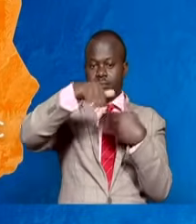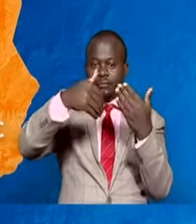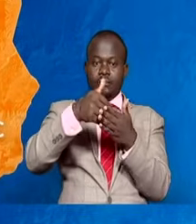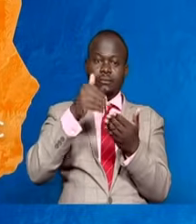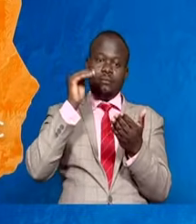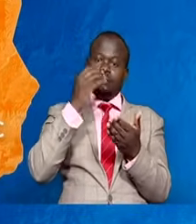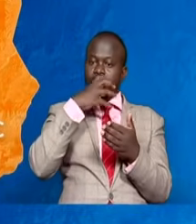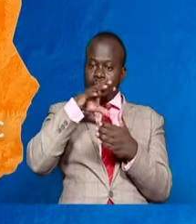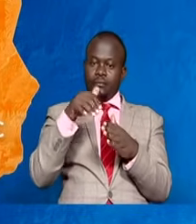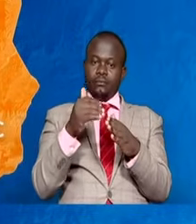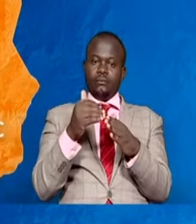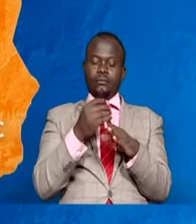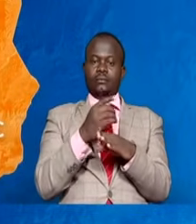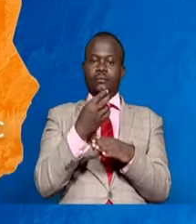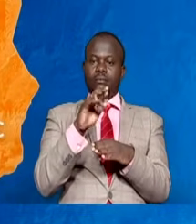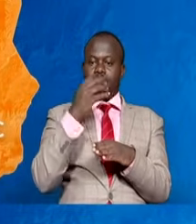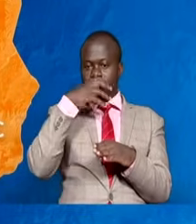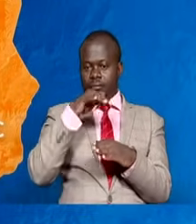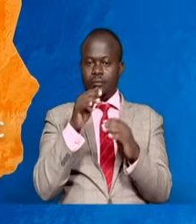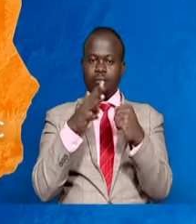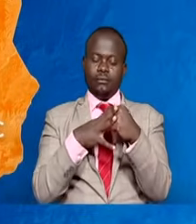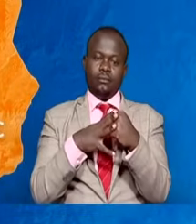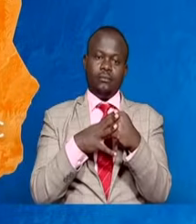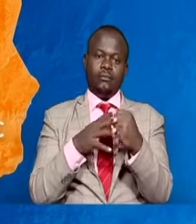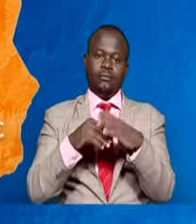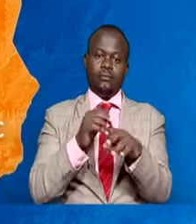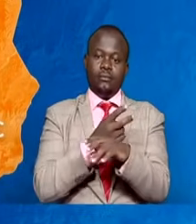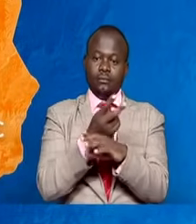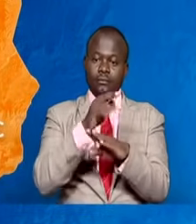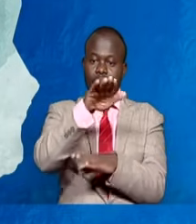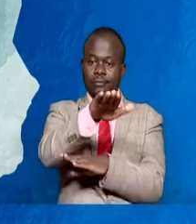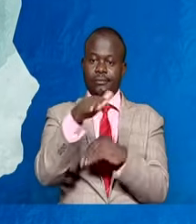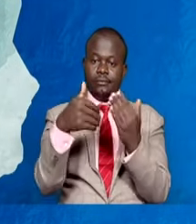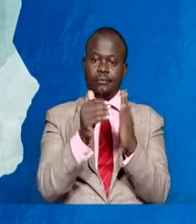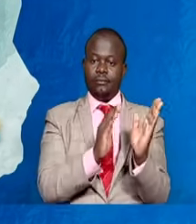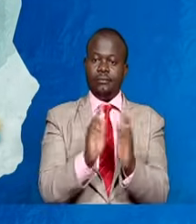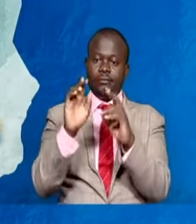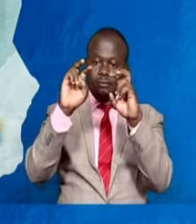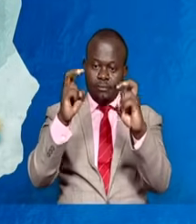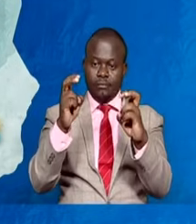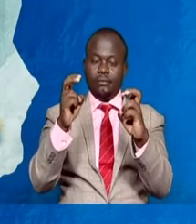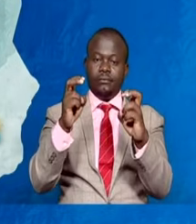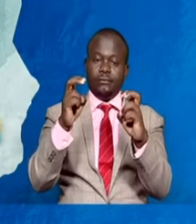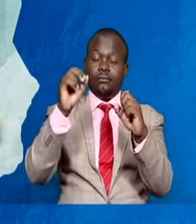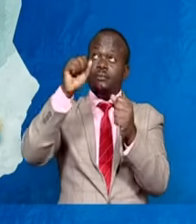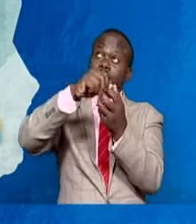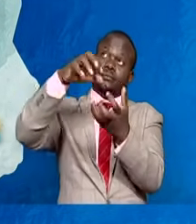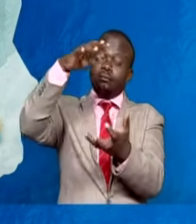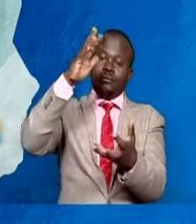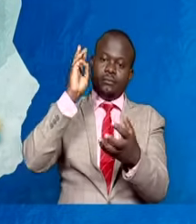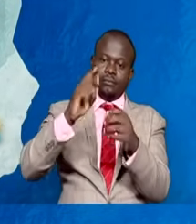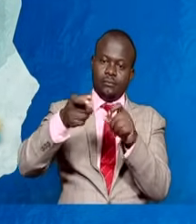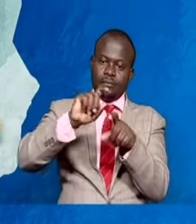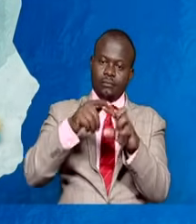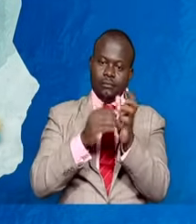kazapimirwa mu bushyuhe bwa dogere Celsius 9 naho ku masaha y'igicamunsi biteganyijwe yuko ibicu bizagenda byiyongera